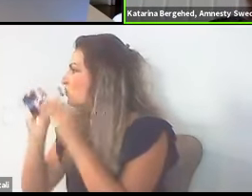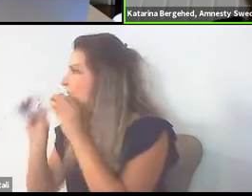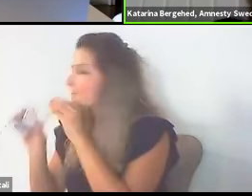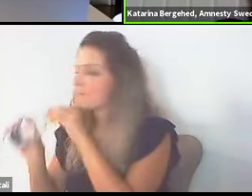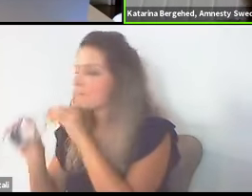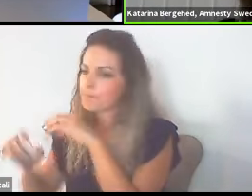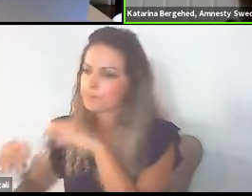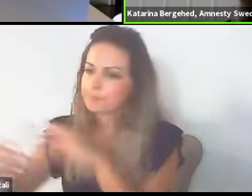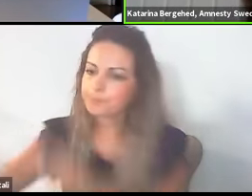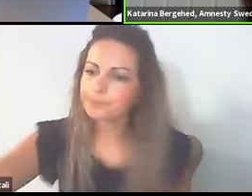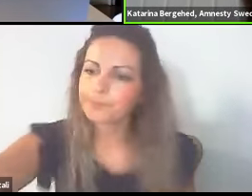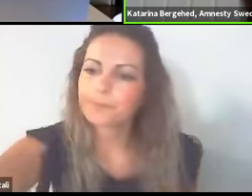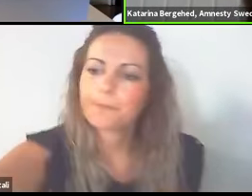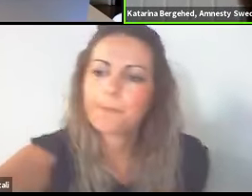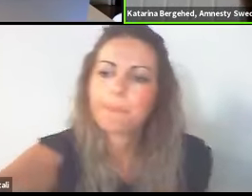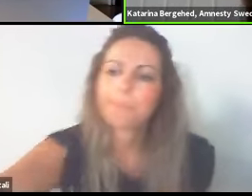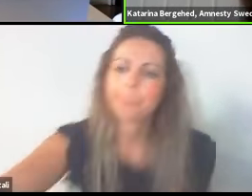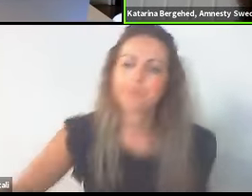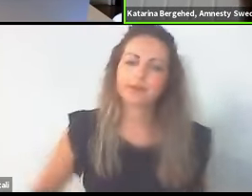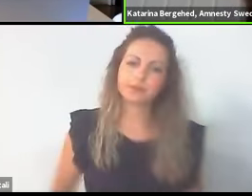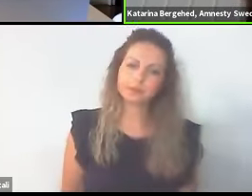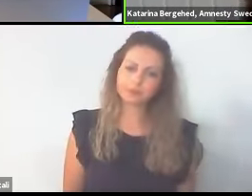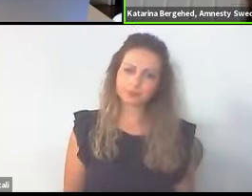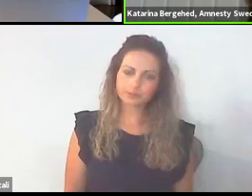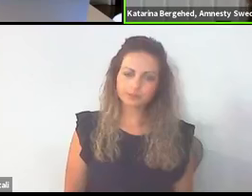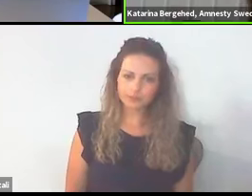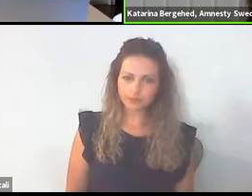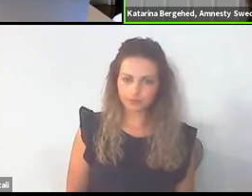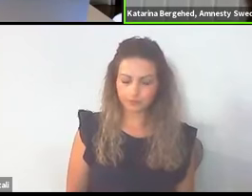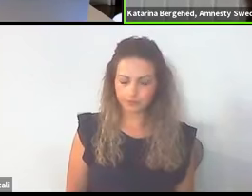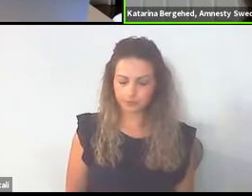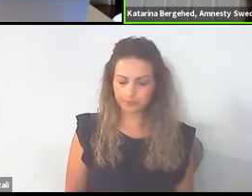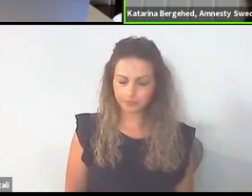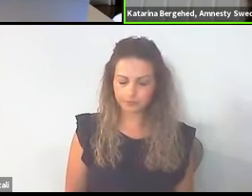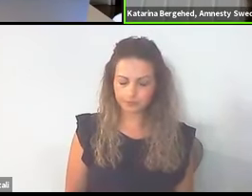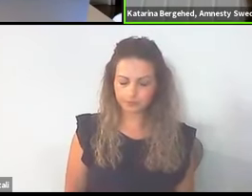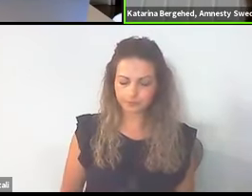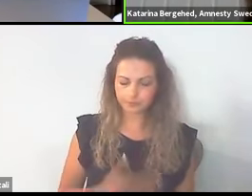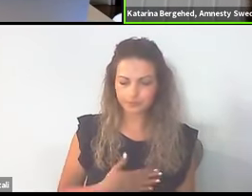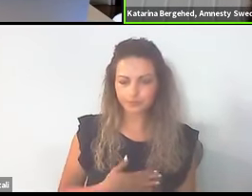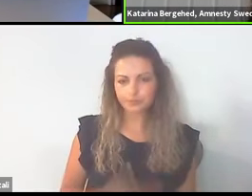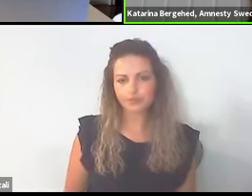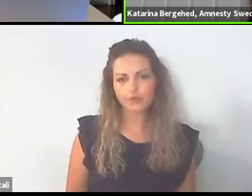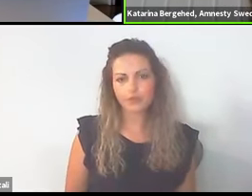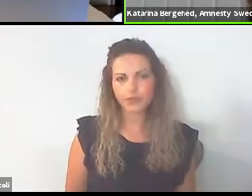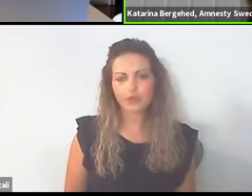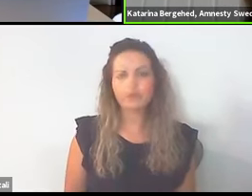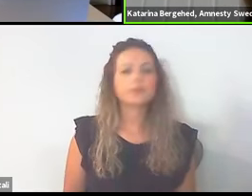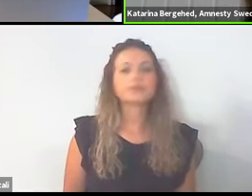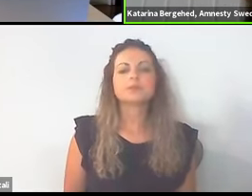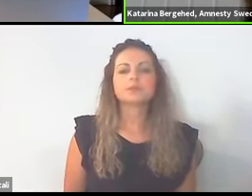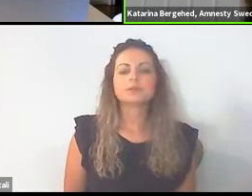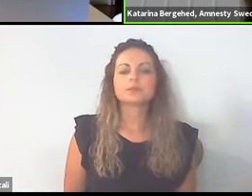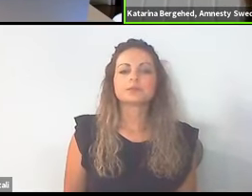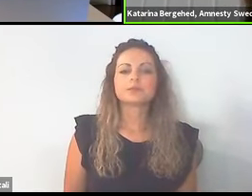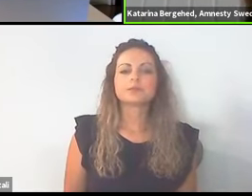the first of these four countries. None of the others have such a legislation